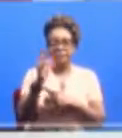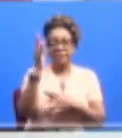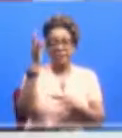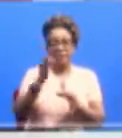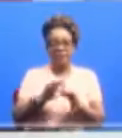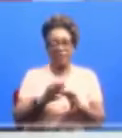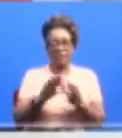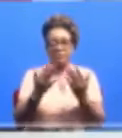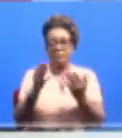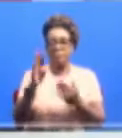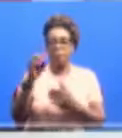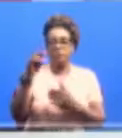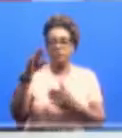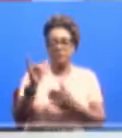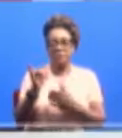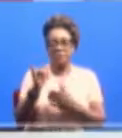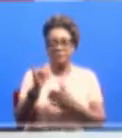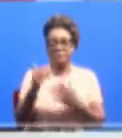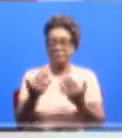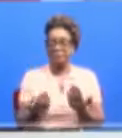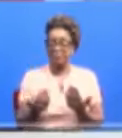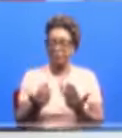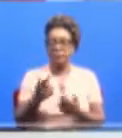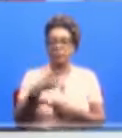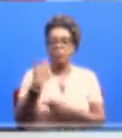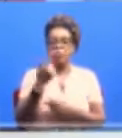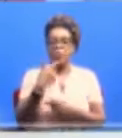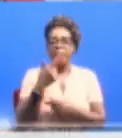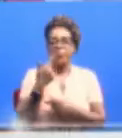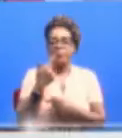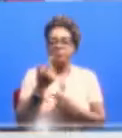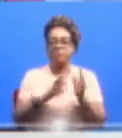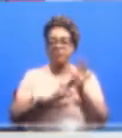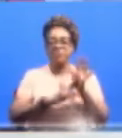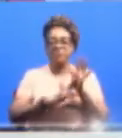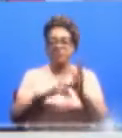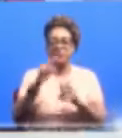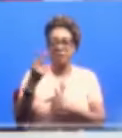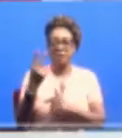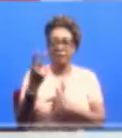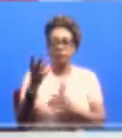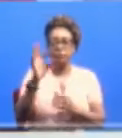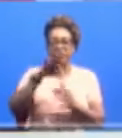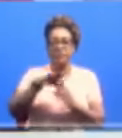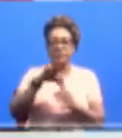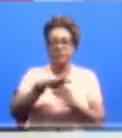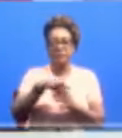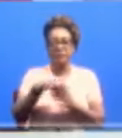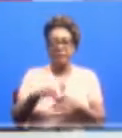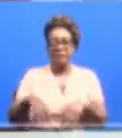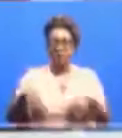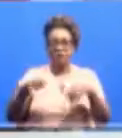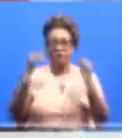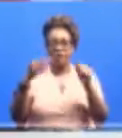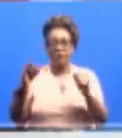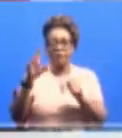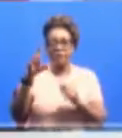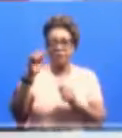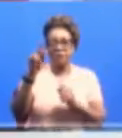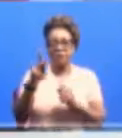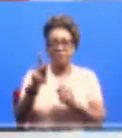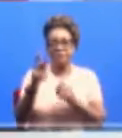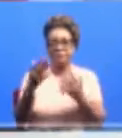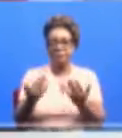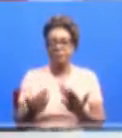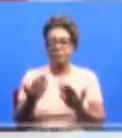Aoko Moni Odhiambo, ambaye sasa ndiye mwakilishi wa pili kuchaguliwa mwenyekiti wa mawakili Kenya,